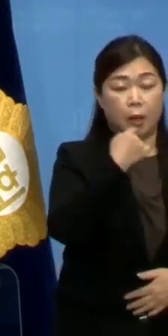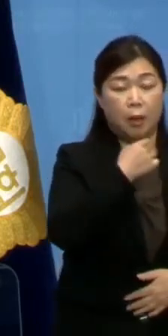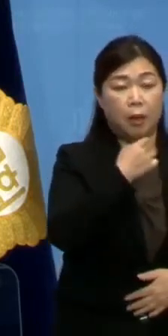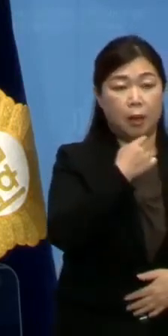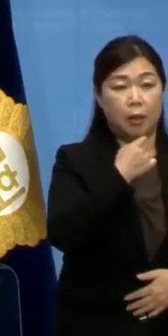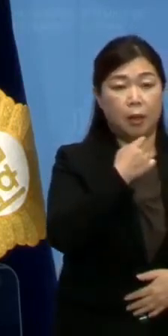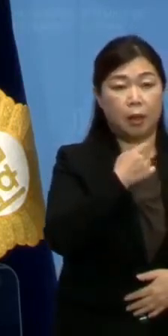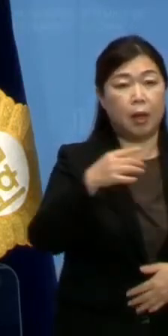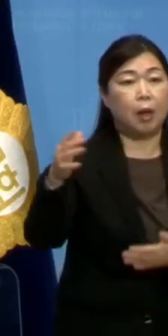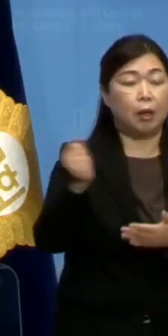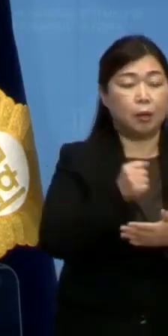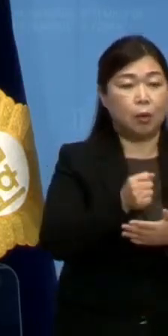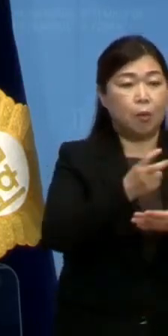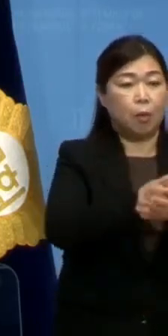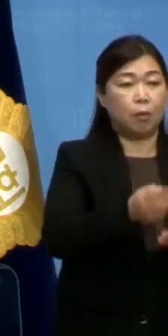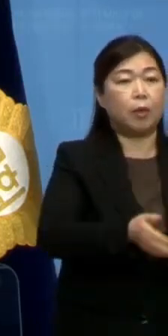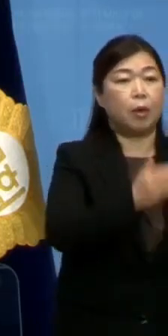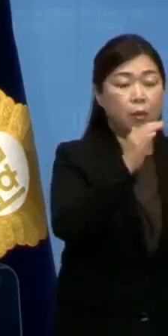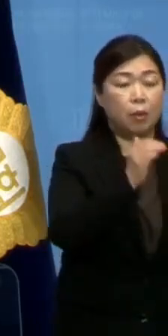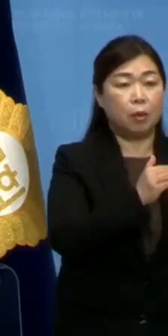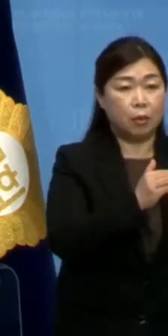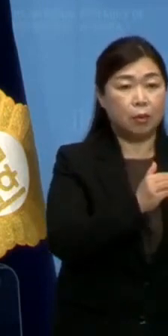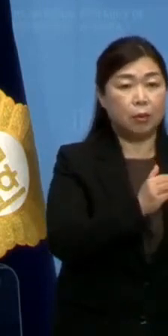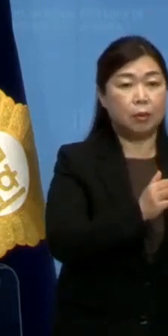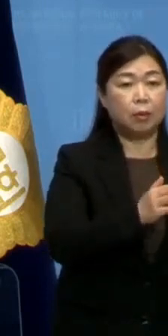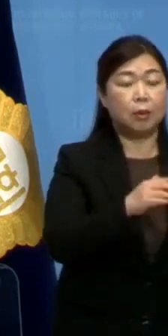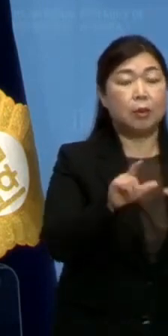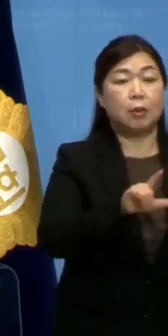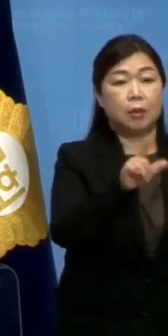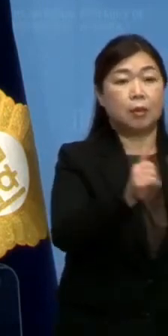통해 민생을 보듬을 수 있도록